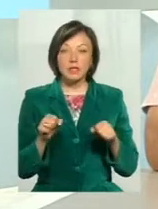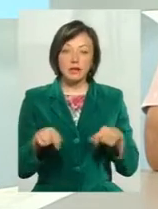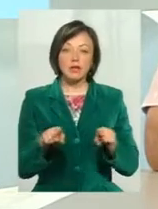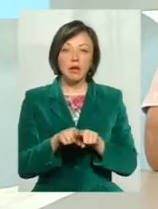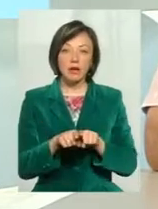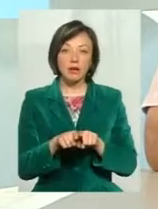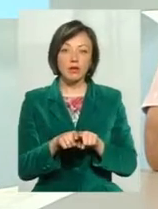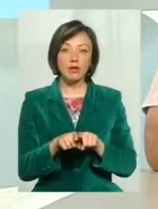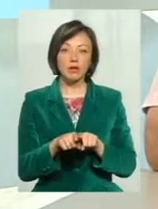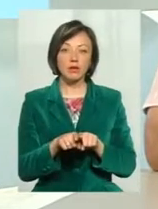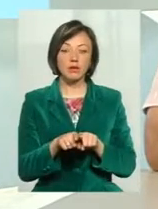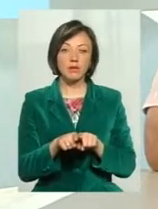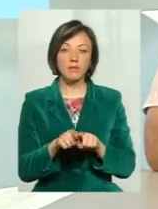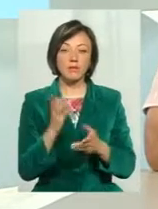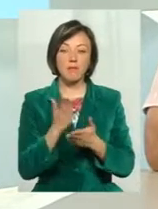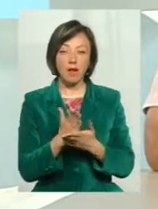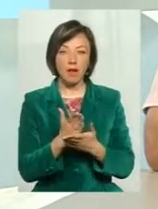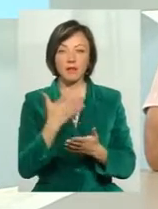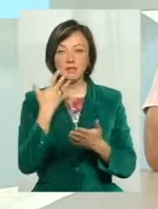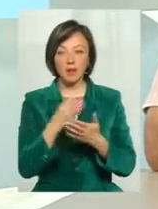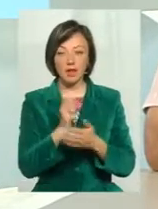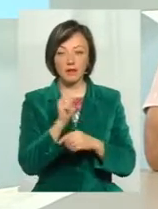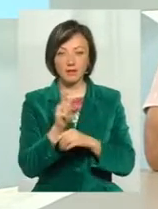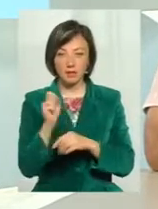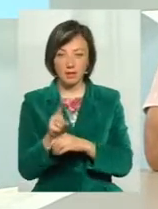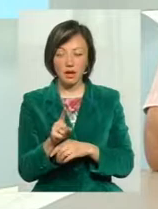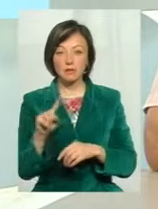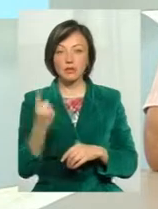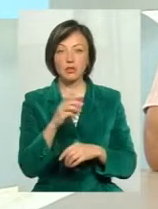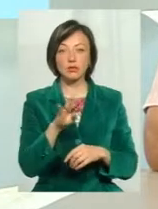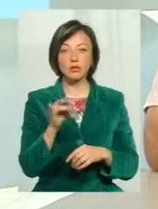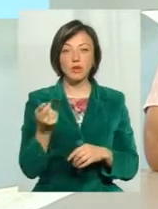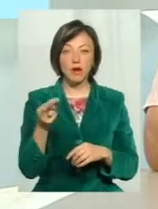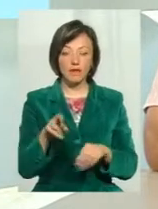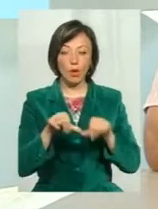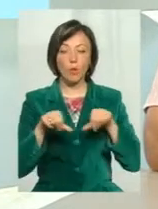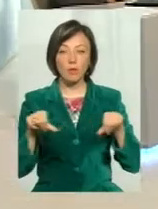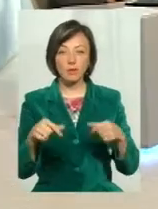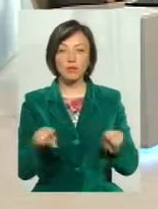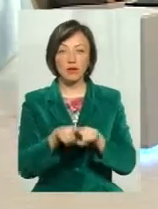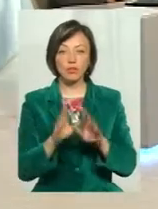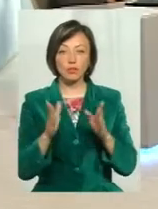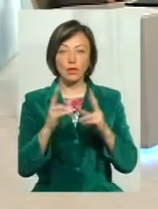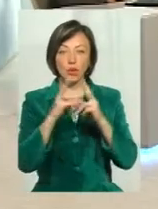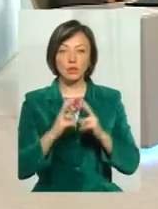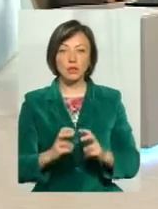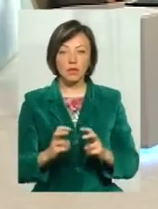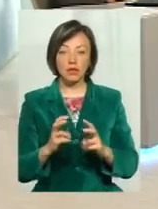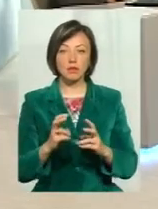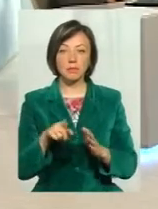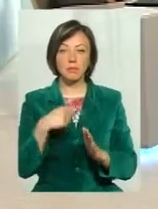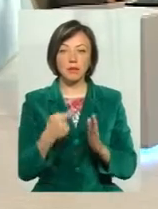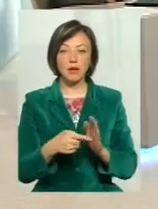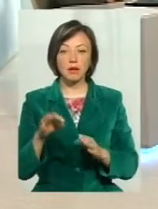були наділені до цього часу певними повноваженнями. Відповідно, з 1 травня комісії також будуть розглядати, значить,